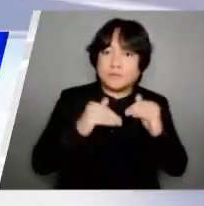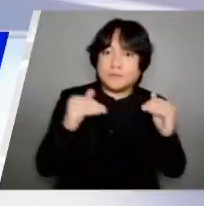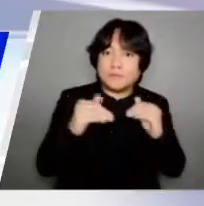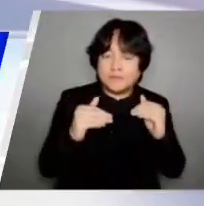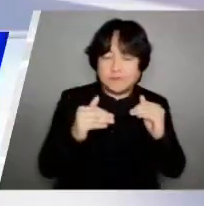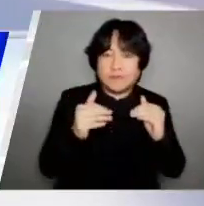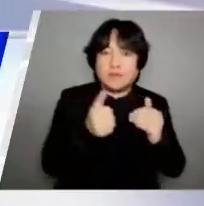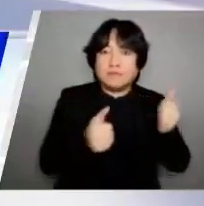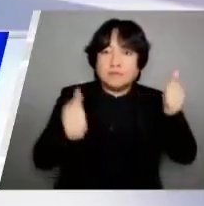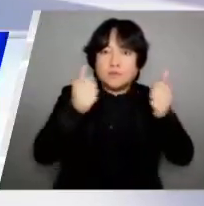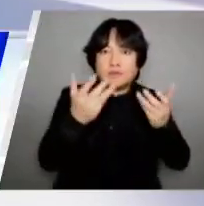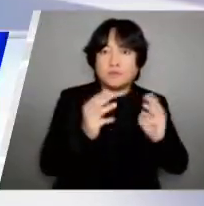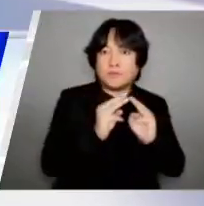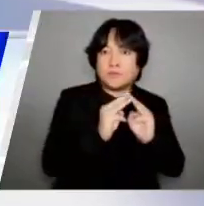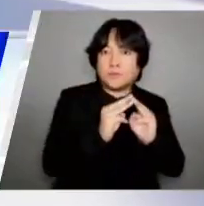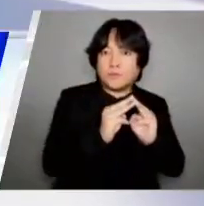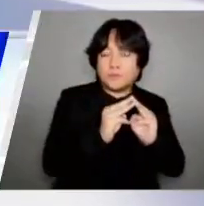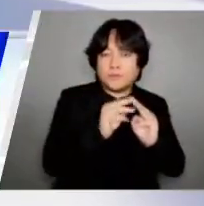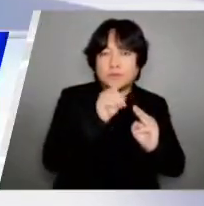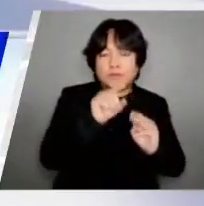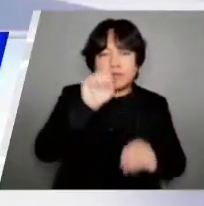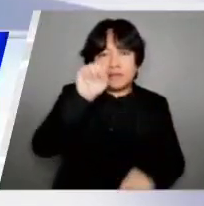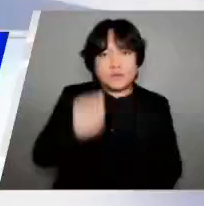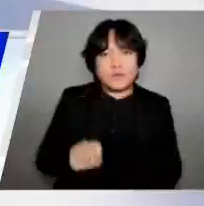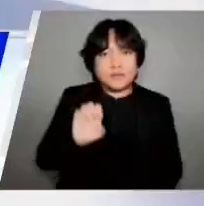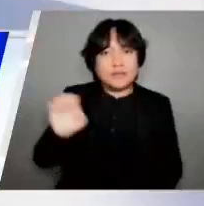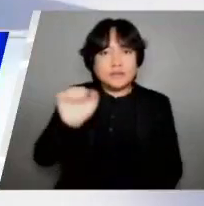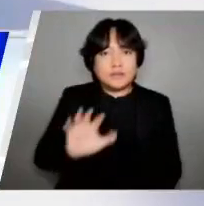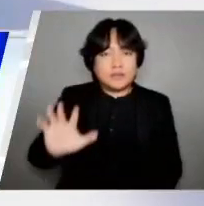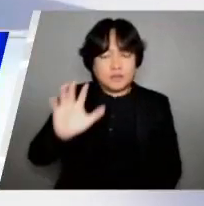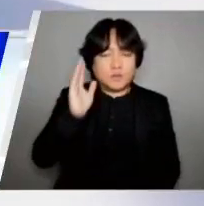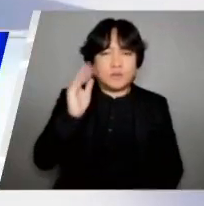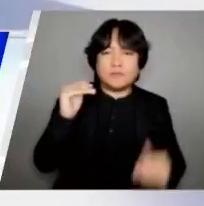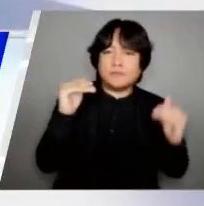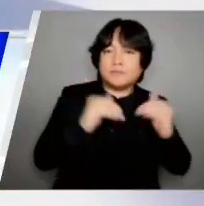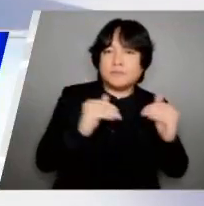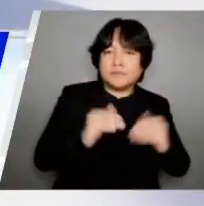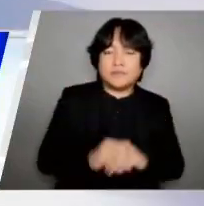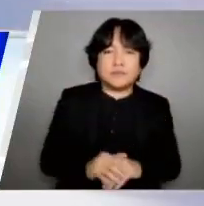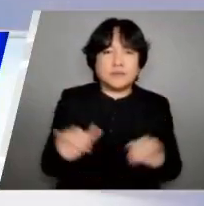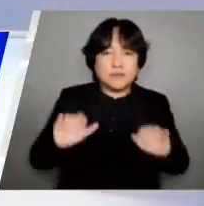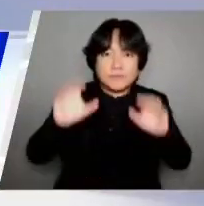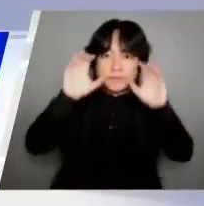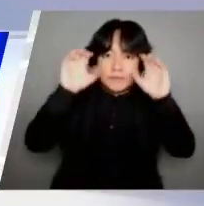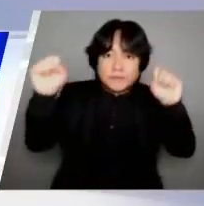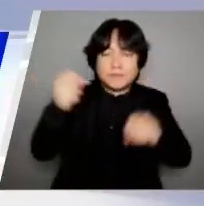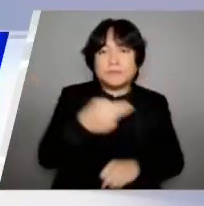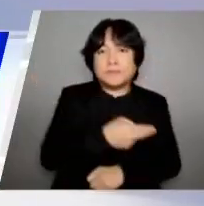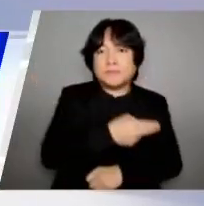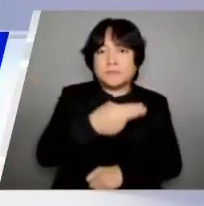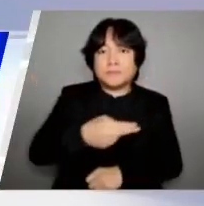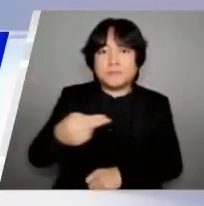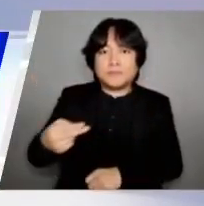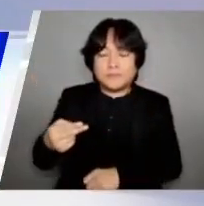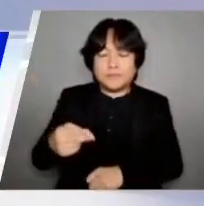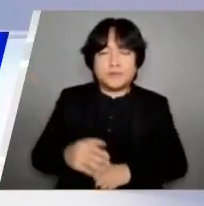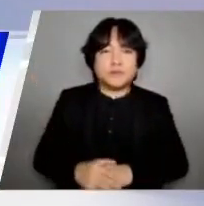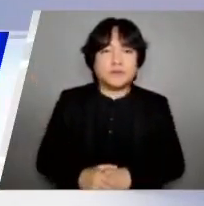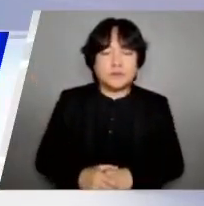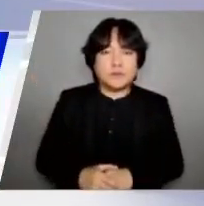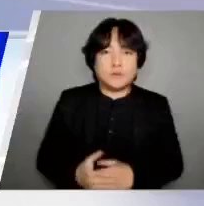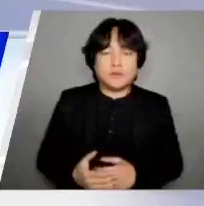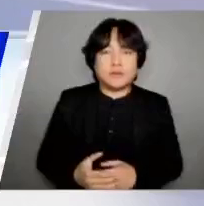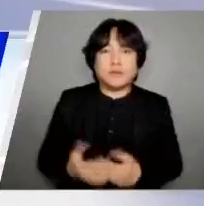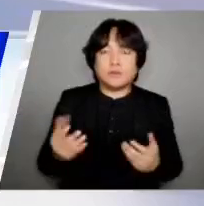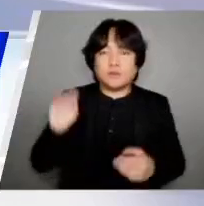sa Southeast Asia. Magkikipagpulong din siya kay outgoing President Joko Widodo at magkasagawa ng misa sa Jakarta. Pupunta